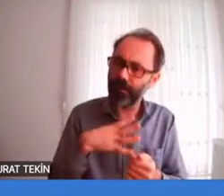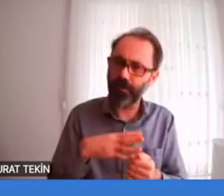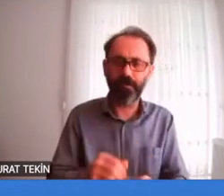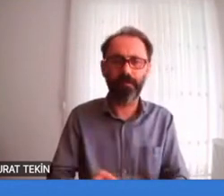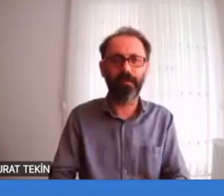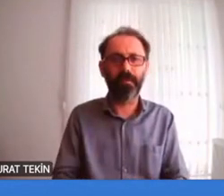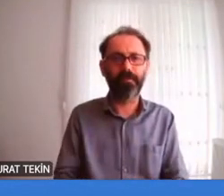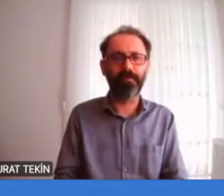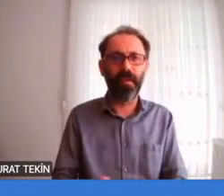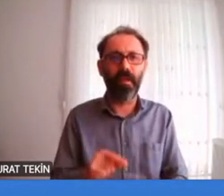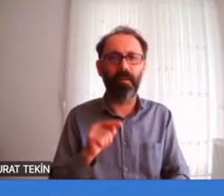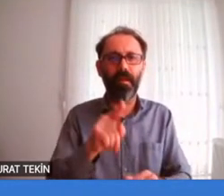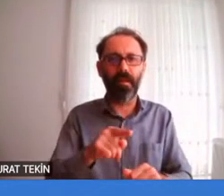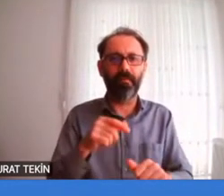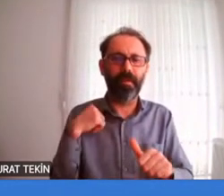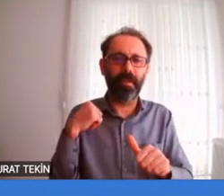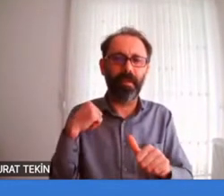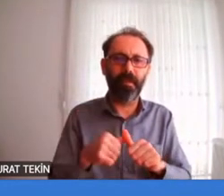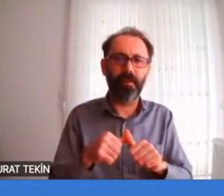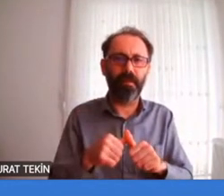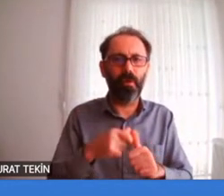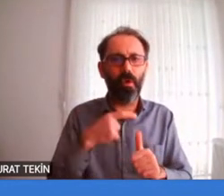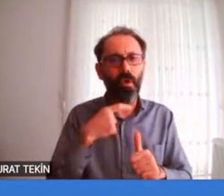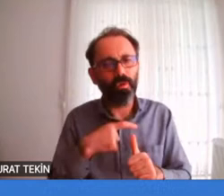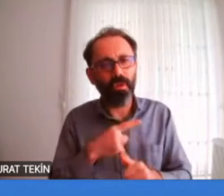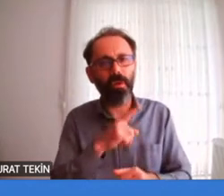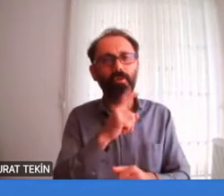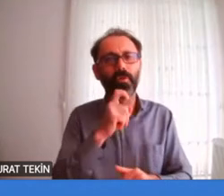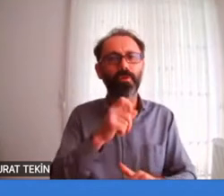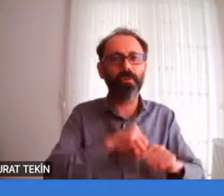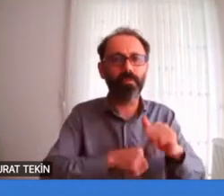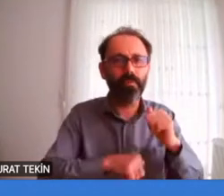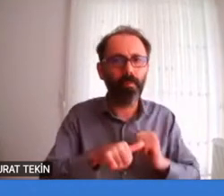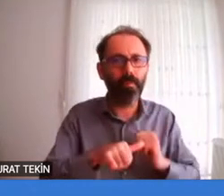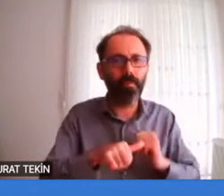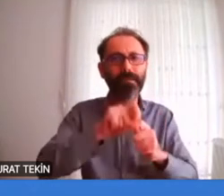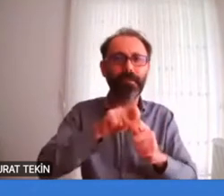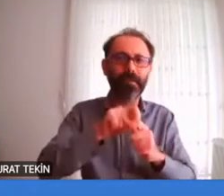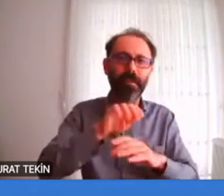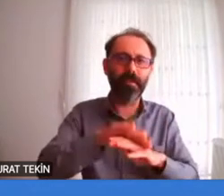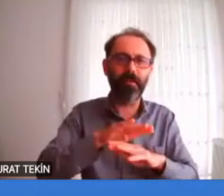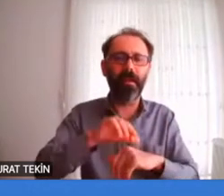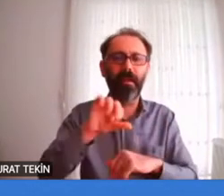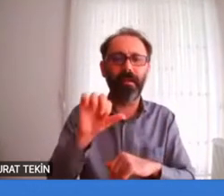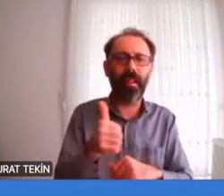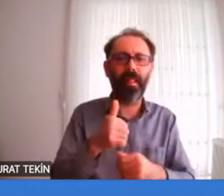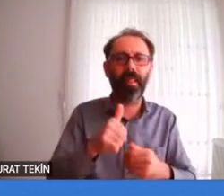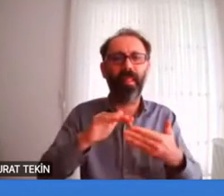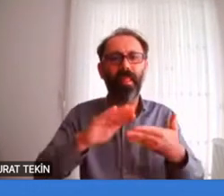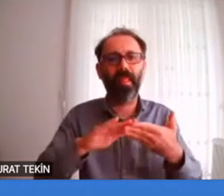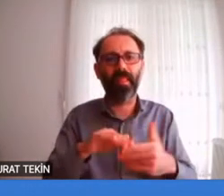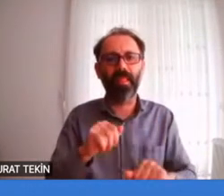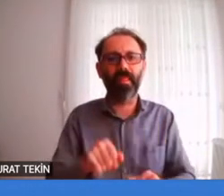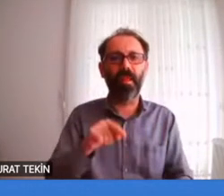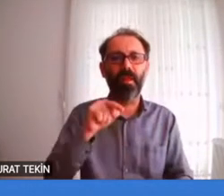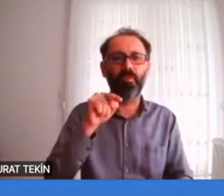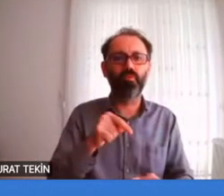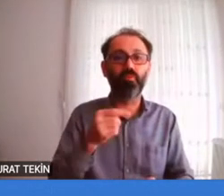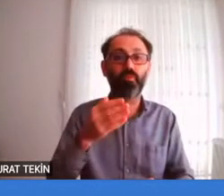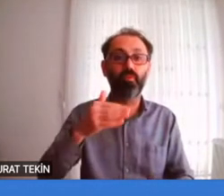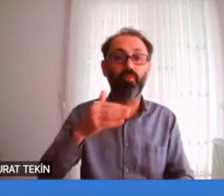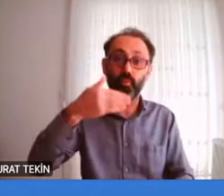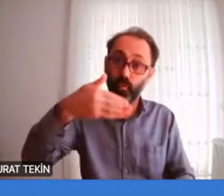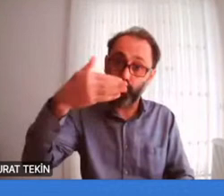inşa etmek. Burada küçük bir not ekleyeyim ben değerli arkadaşlar. Biz önümüzdeki